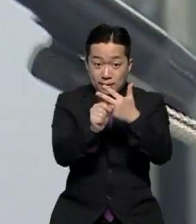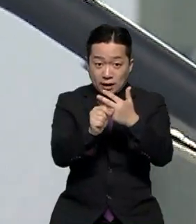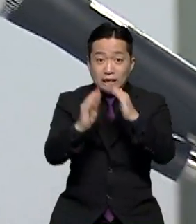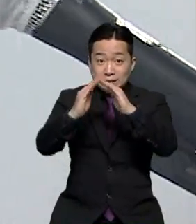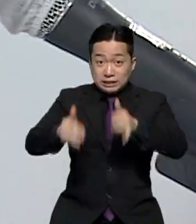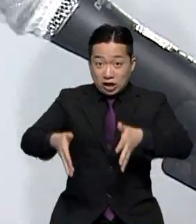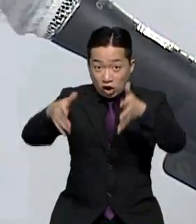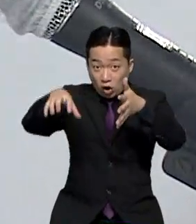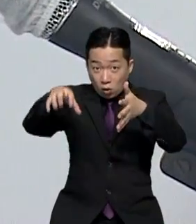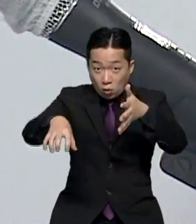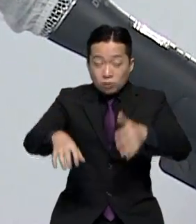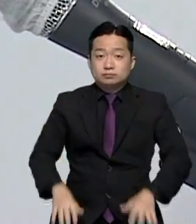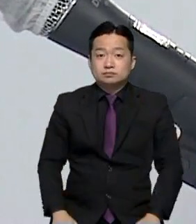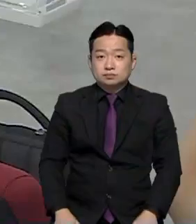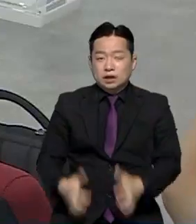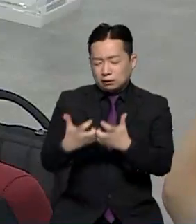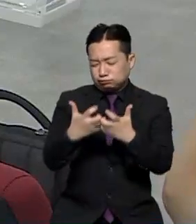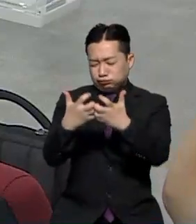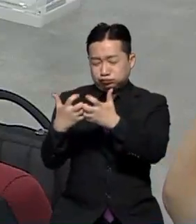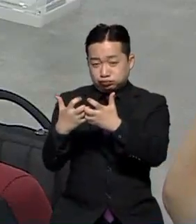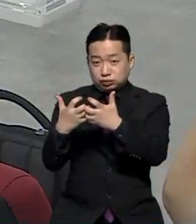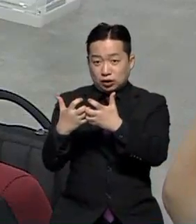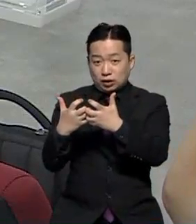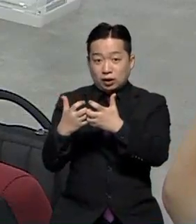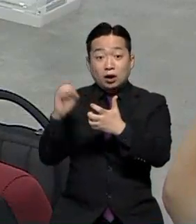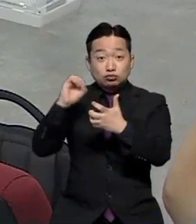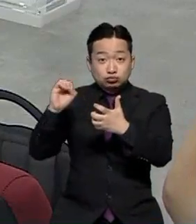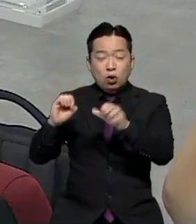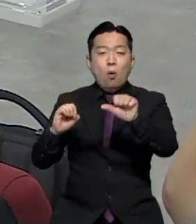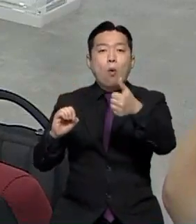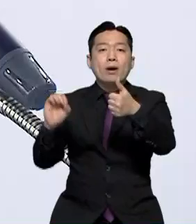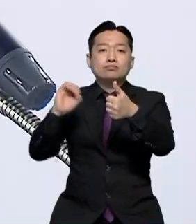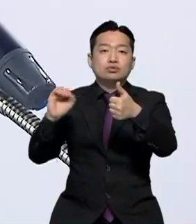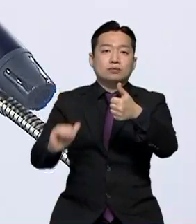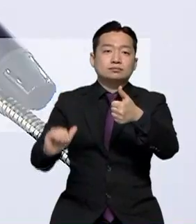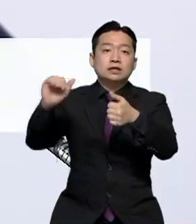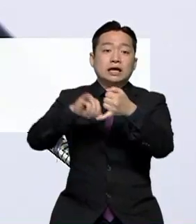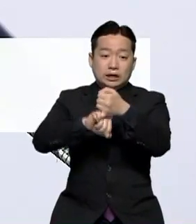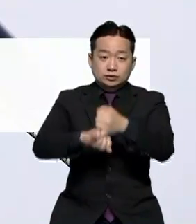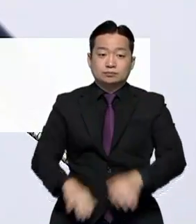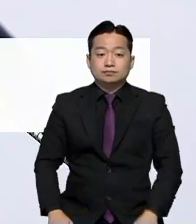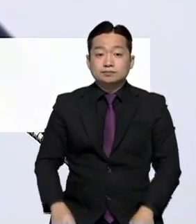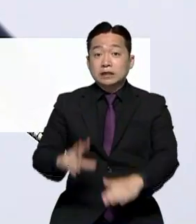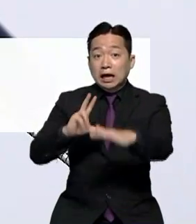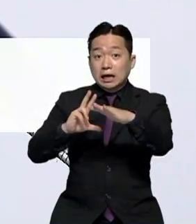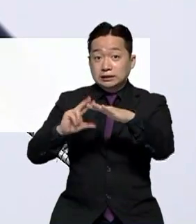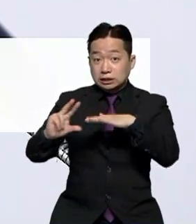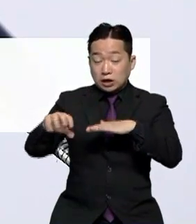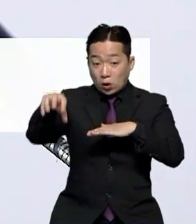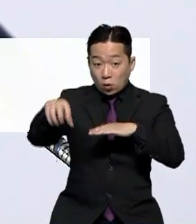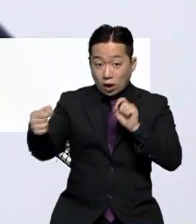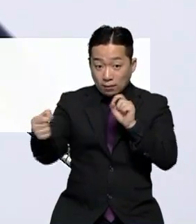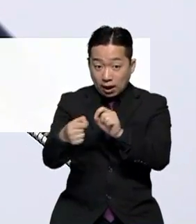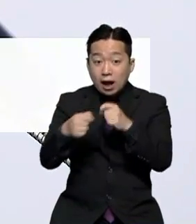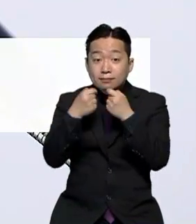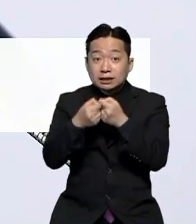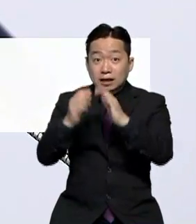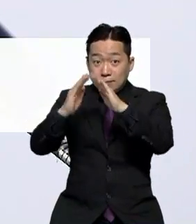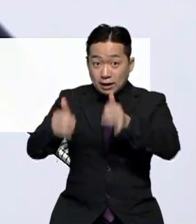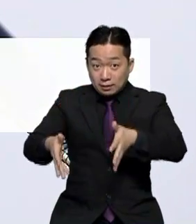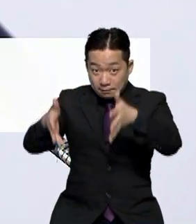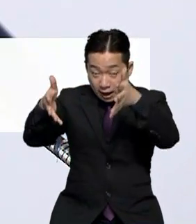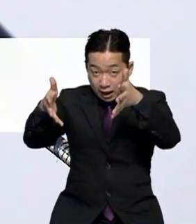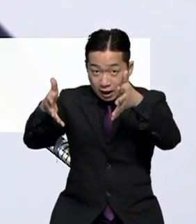재건축 단지 용적률을 500%로 올리겠다고 공약했습니다. 역세권 민간 재건축 사업의